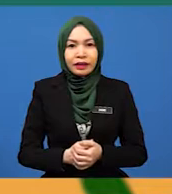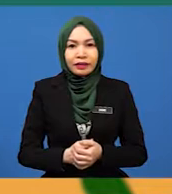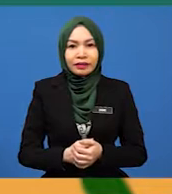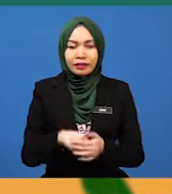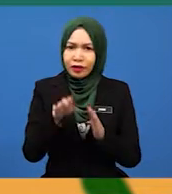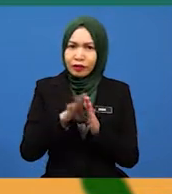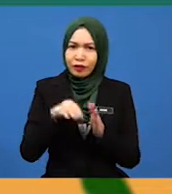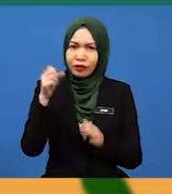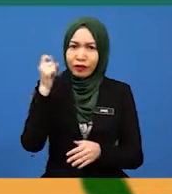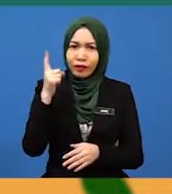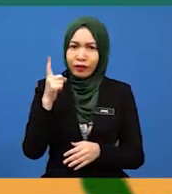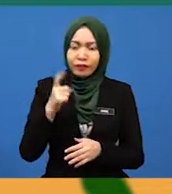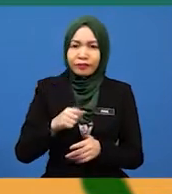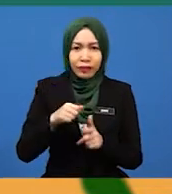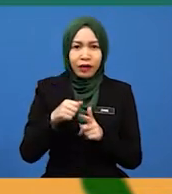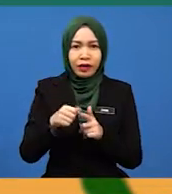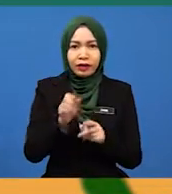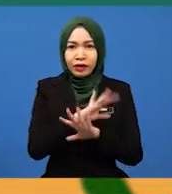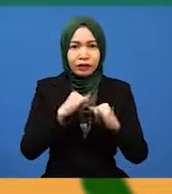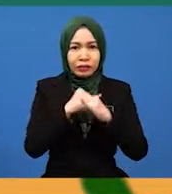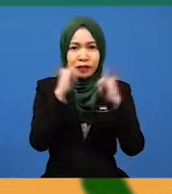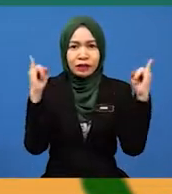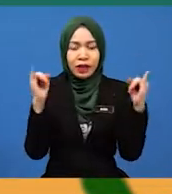faham atau tidak jelas?